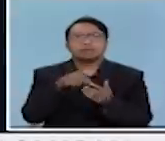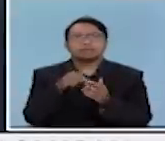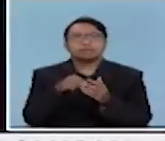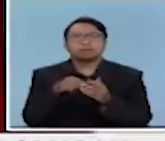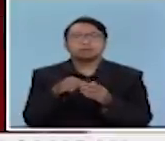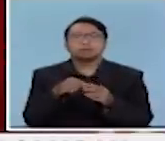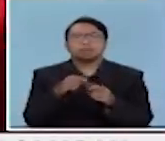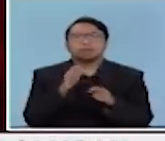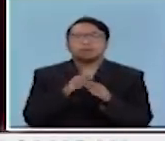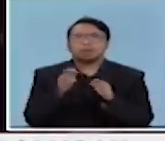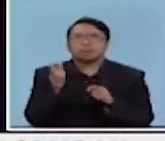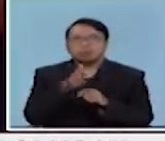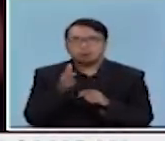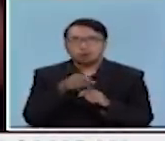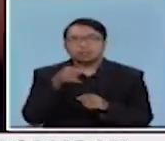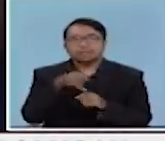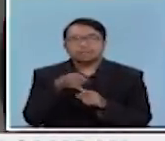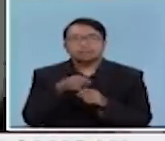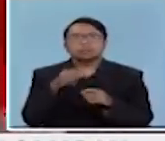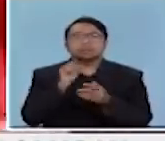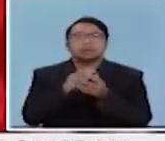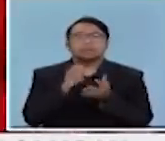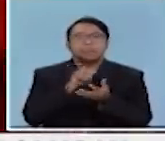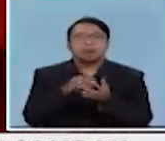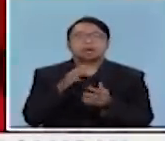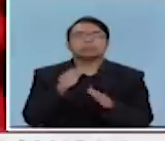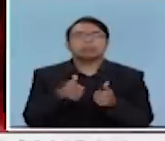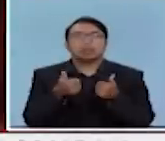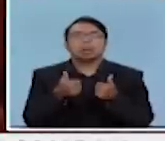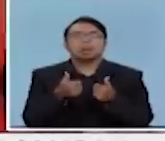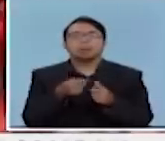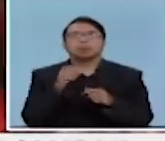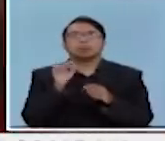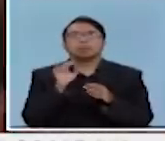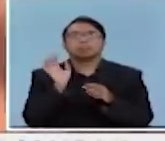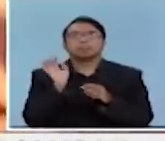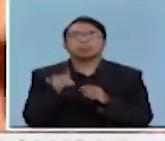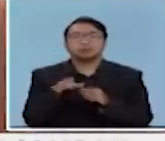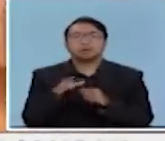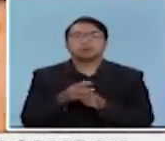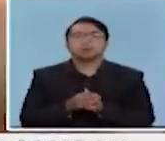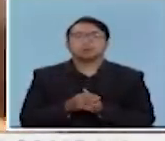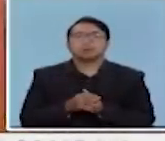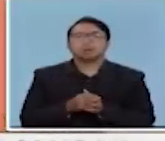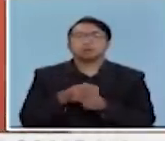Mei 2020. Ulah Ferdian diunggah ke akun YouTube miliknya dan menuai kecaman dari